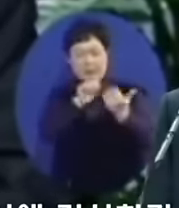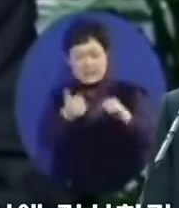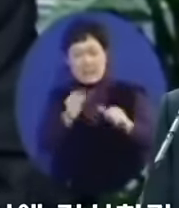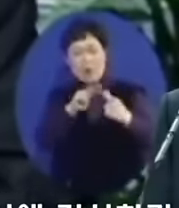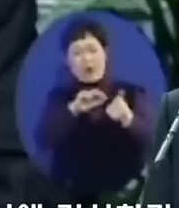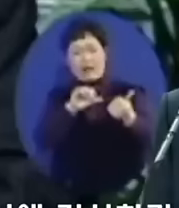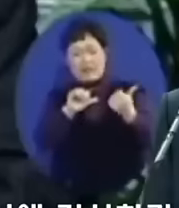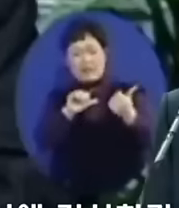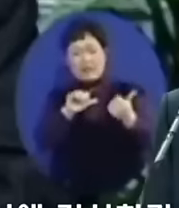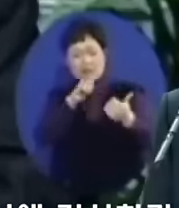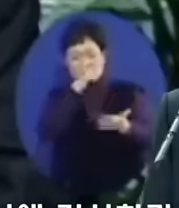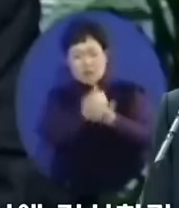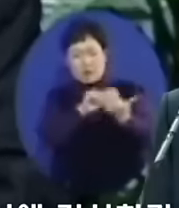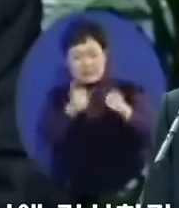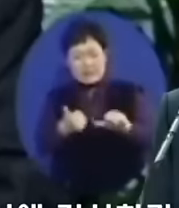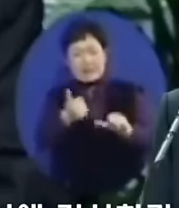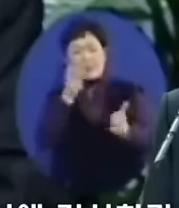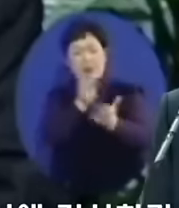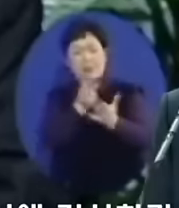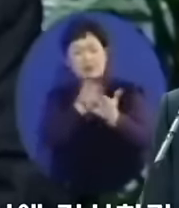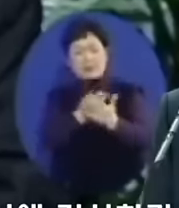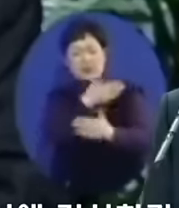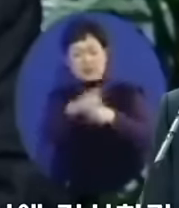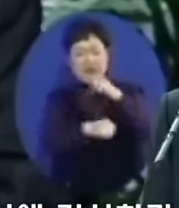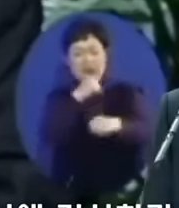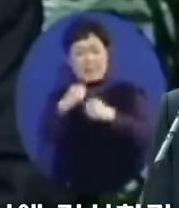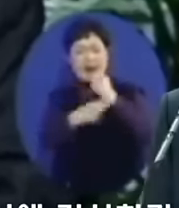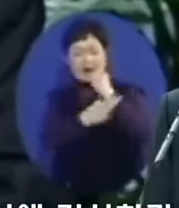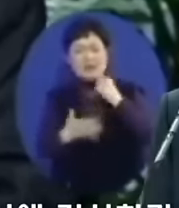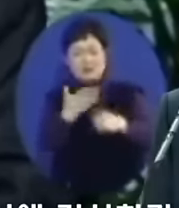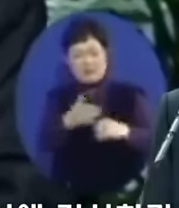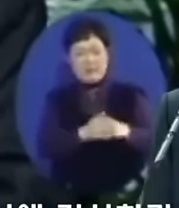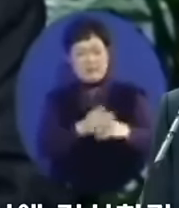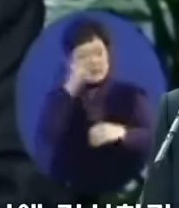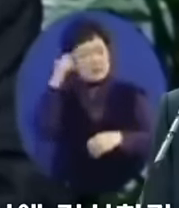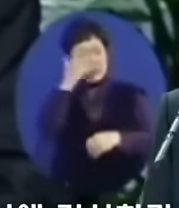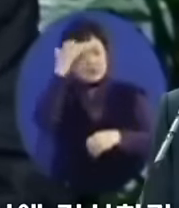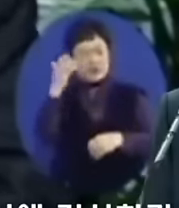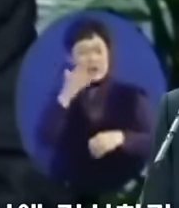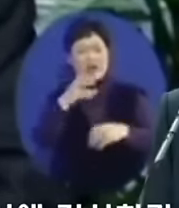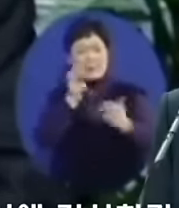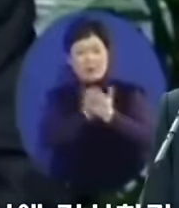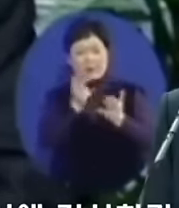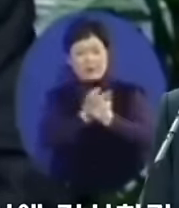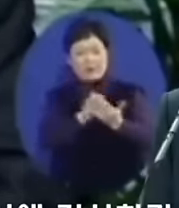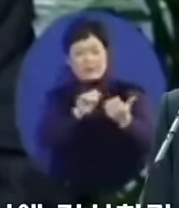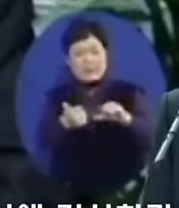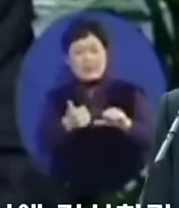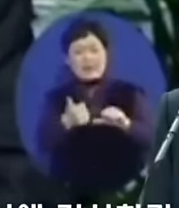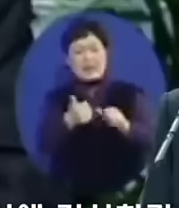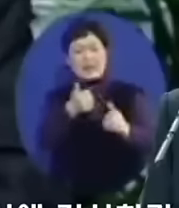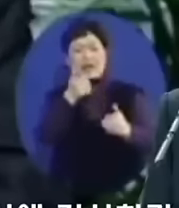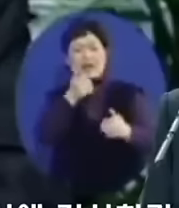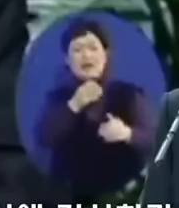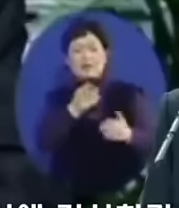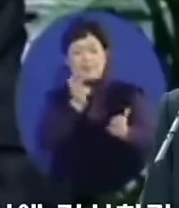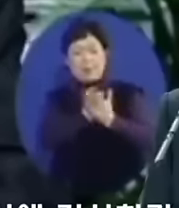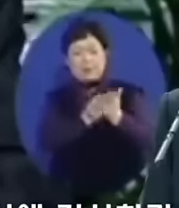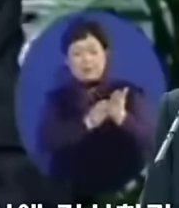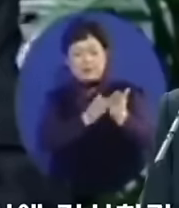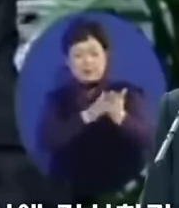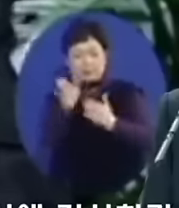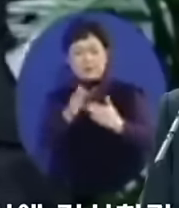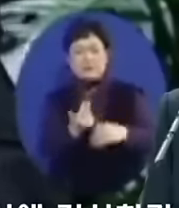너를 해방하였습니다. 우리 속에 성령과 생명의 법이 역사하면 사망의 세력을 물리치고 생명으로 넘치게 하여